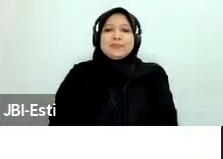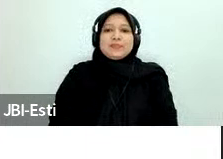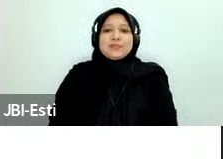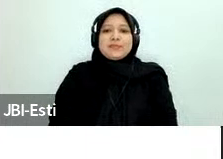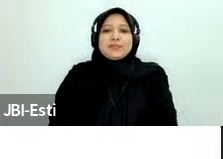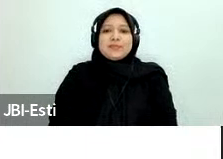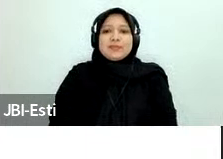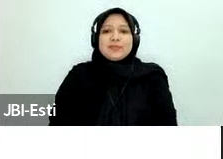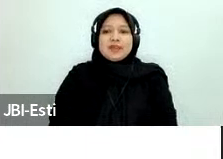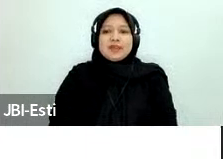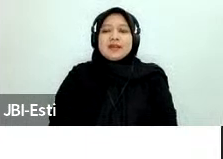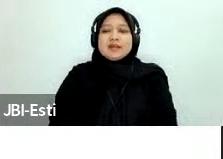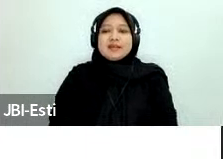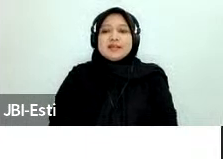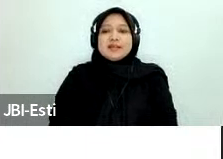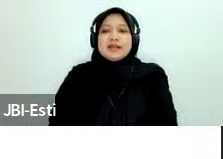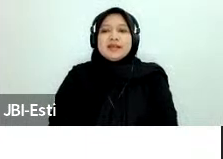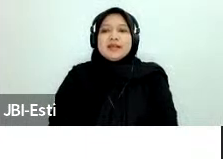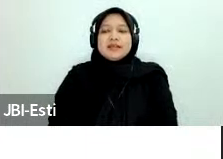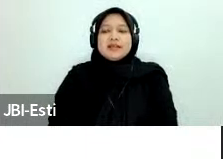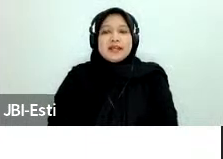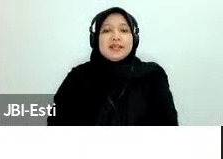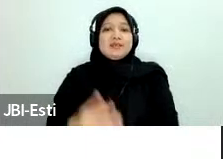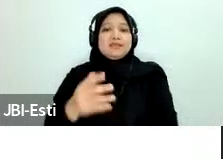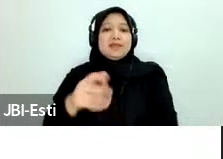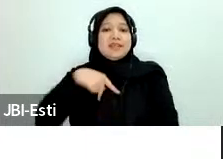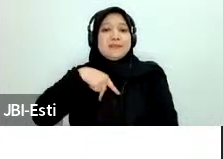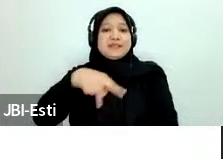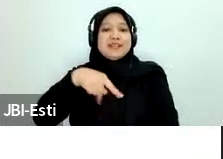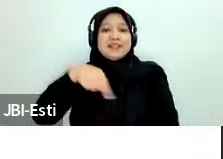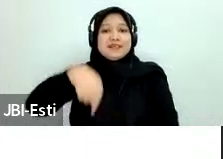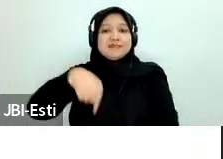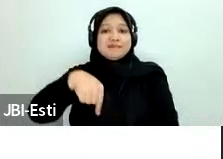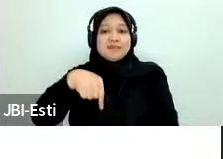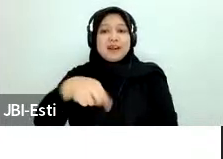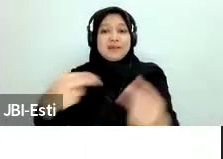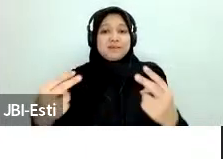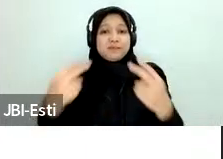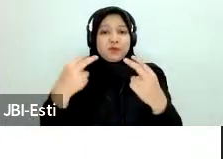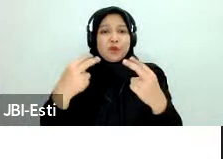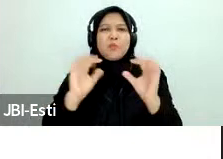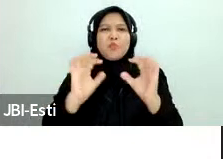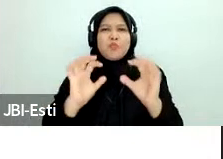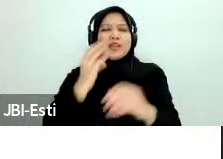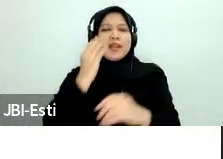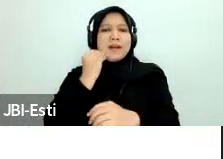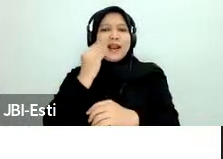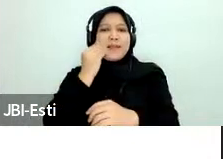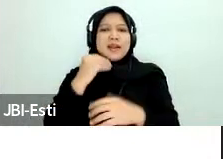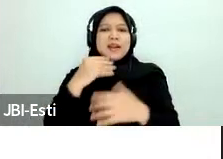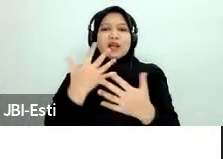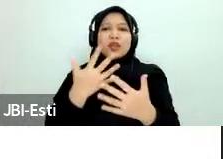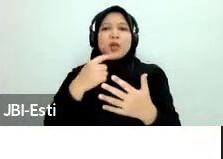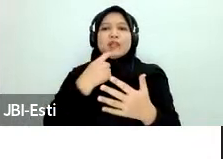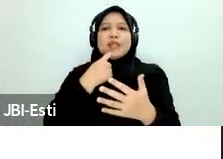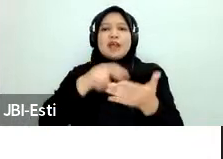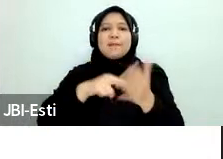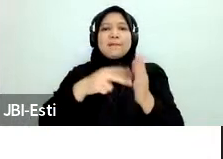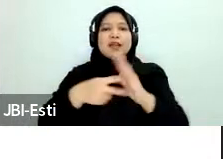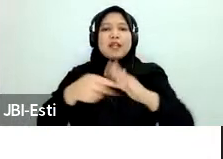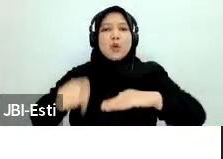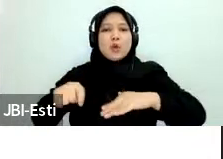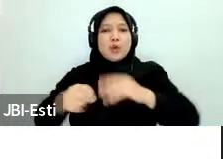peserta saat ini yang memiliki lebih banyak pengetahuan dari saya tentang makna-makna hukum itu yang kemudian berkembang misalnya dalam orde